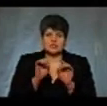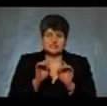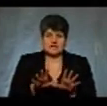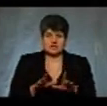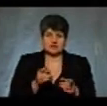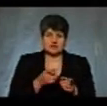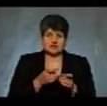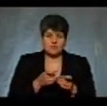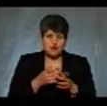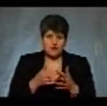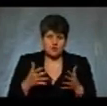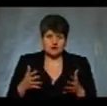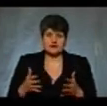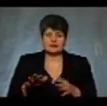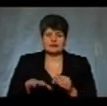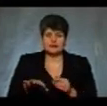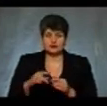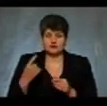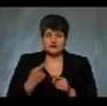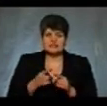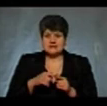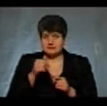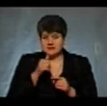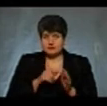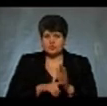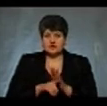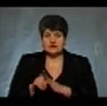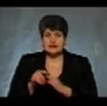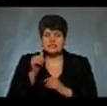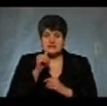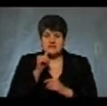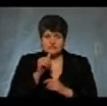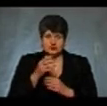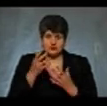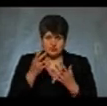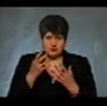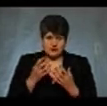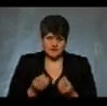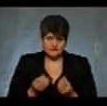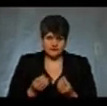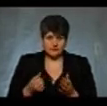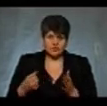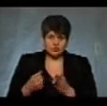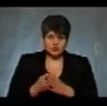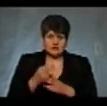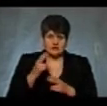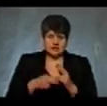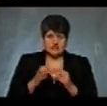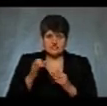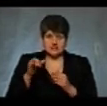зброї боєприпасів на території області. Цей місячник починається з завтрашнього числа, завтрашнього дня до завершення